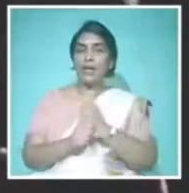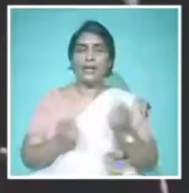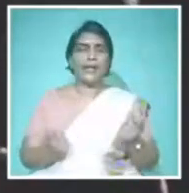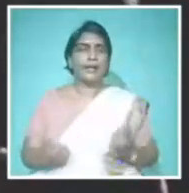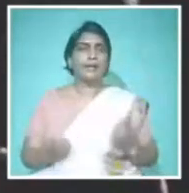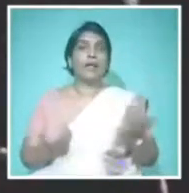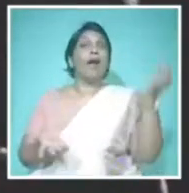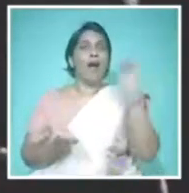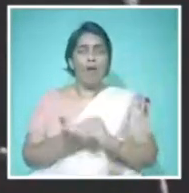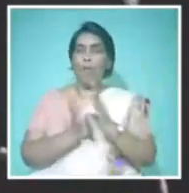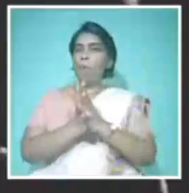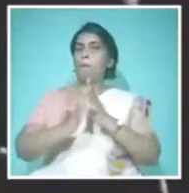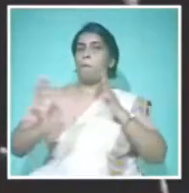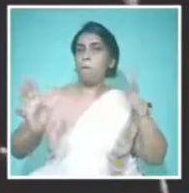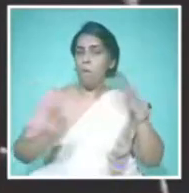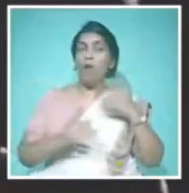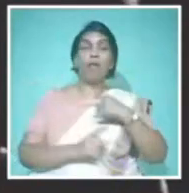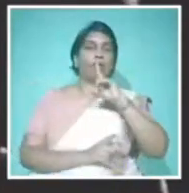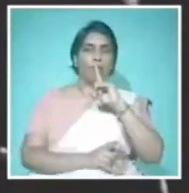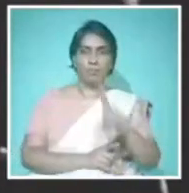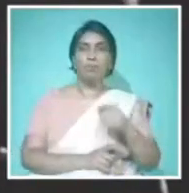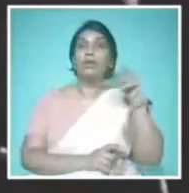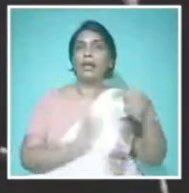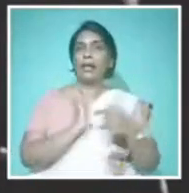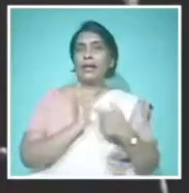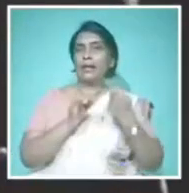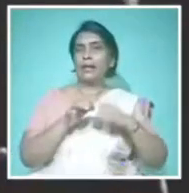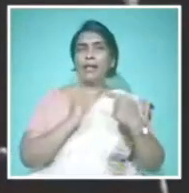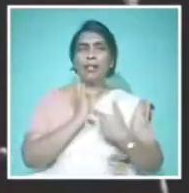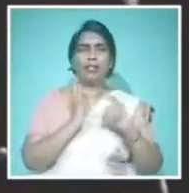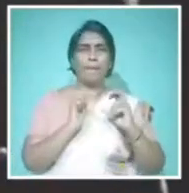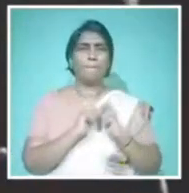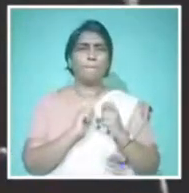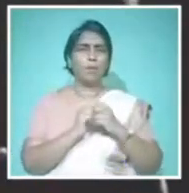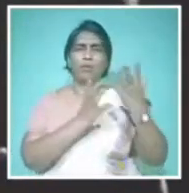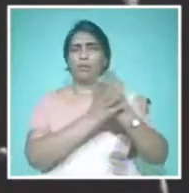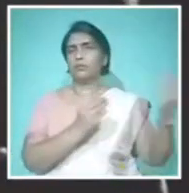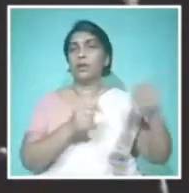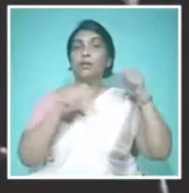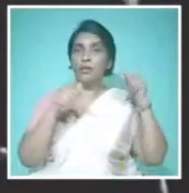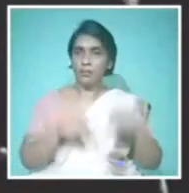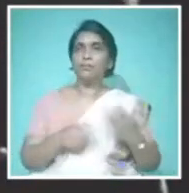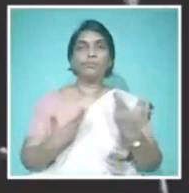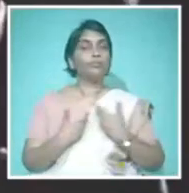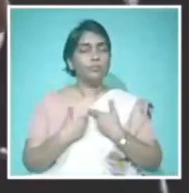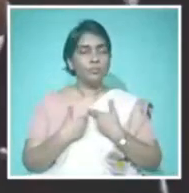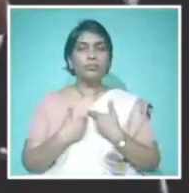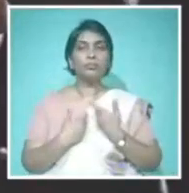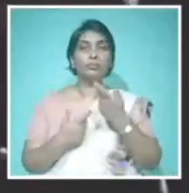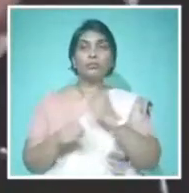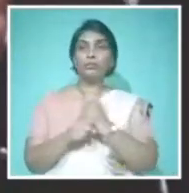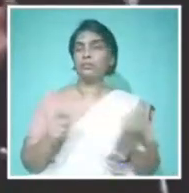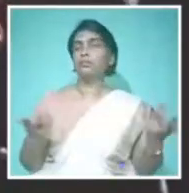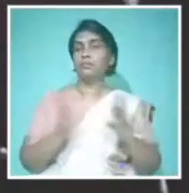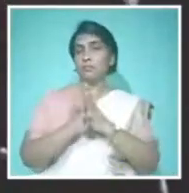ඔන්න නැවත පොලිම පටන් ගන්නවා එතකොට කියනවා අර ටෙන්ඩර් එක ටෙක්නිකල් කාරණා මත අවශ්‍ය කරලා දැන් අපිට බඩු